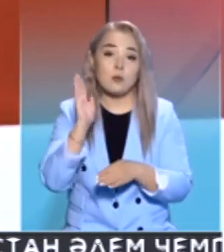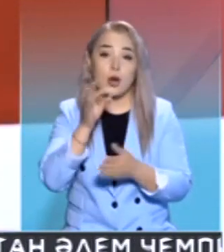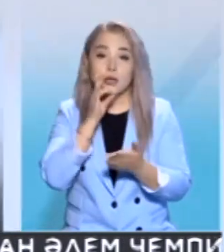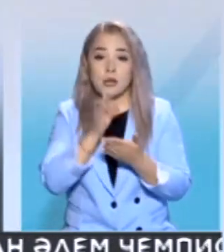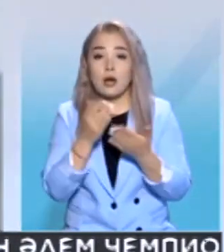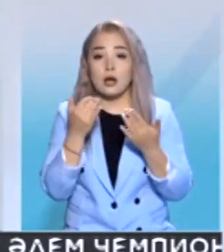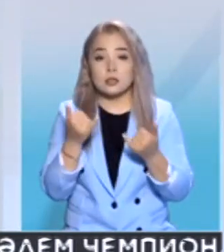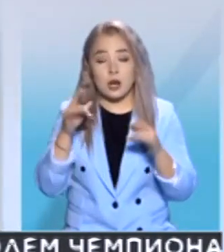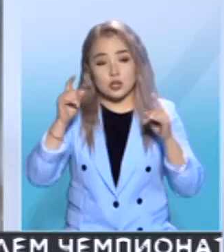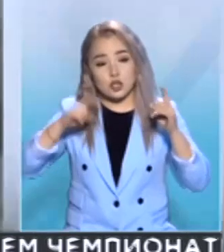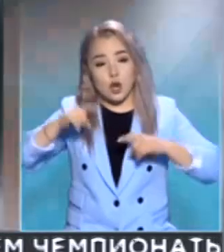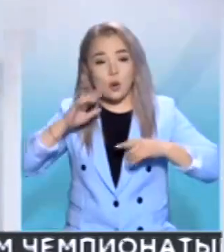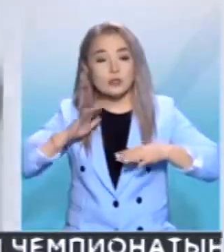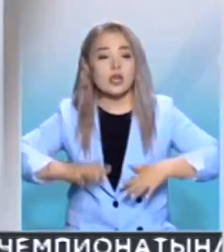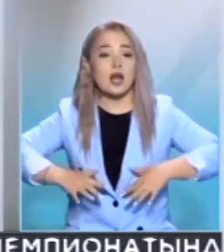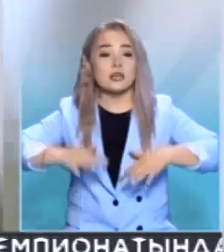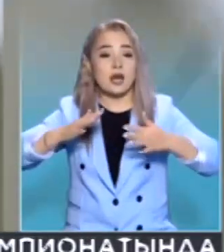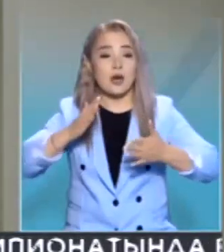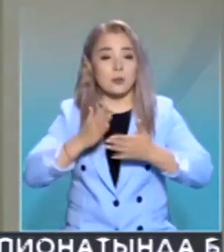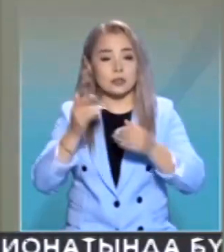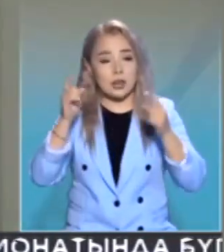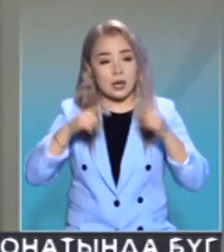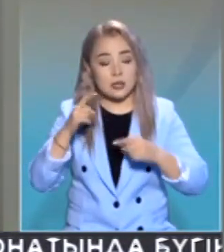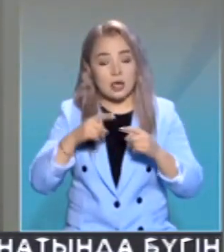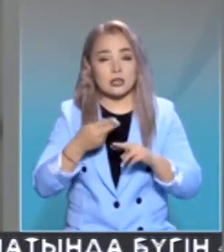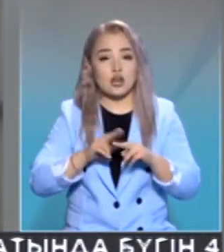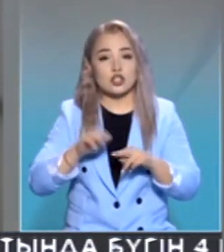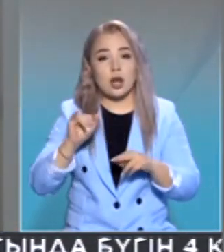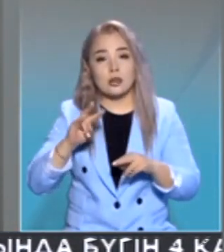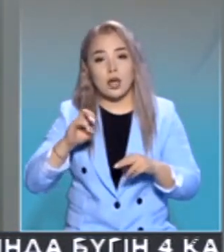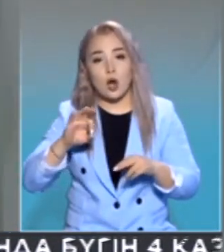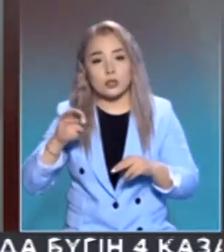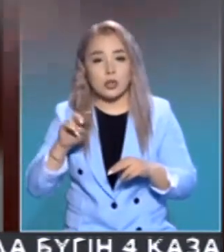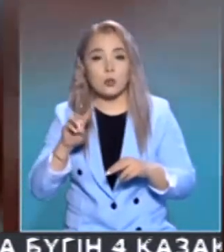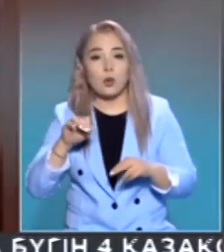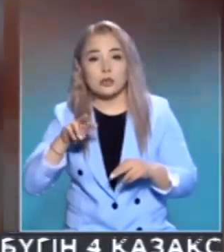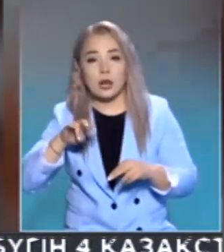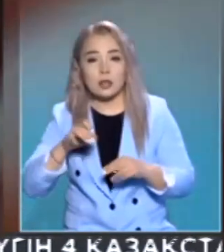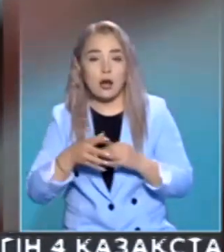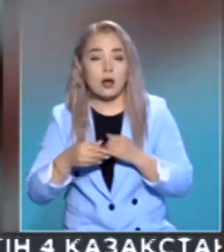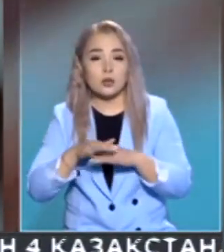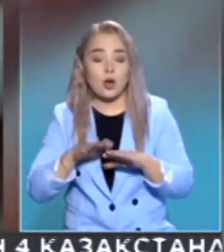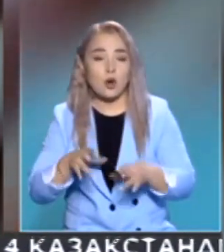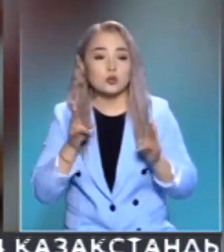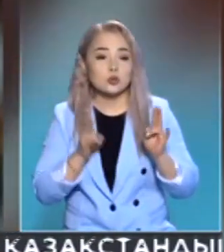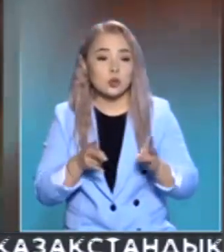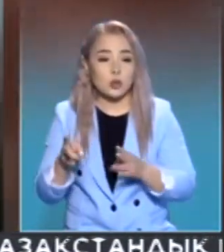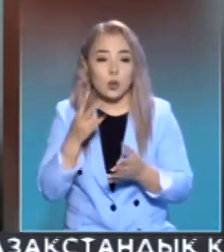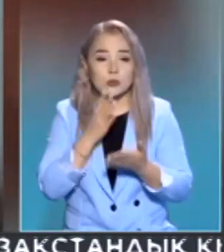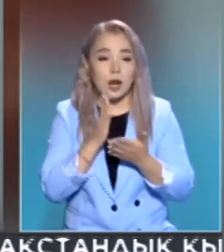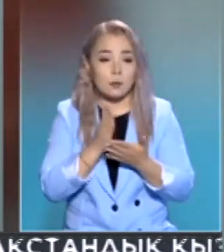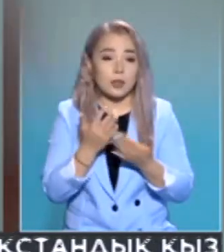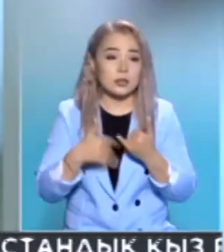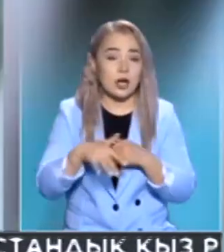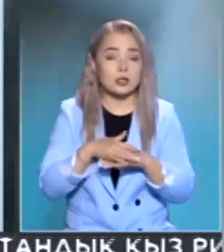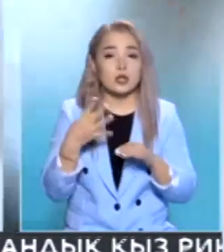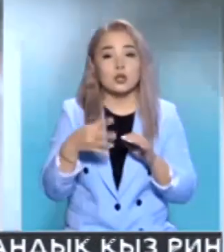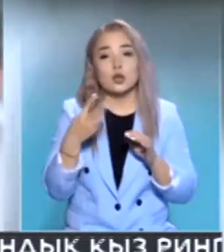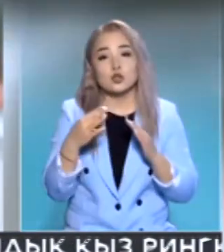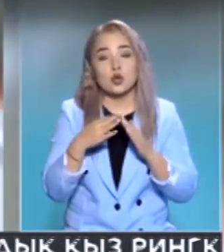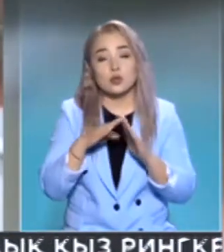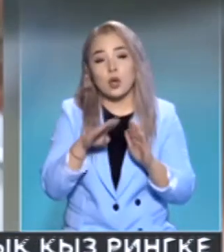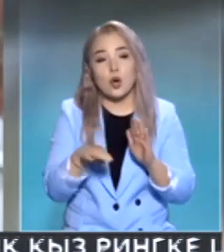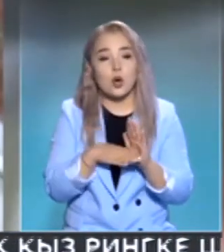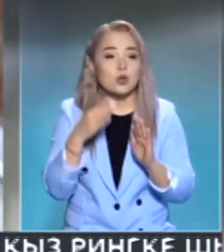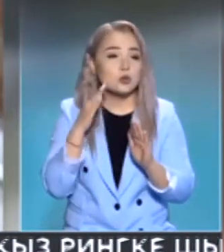Айта кетейік, толасы жауған нөсер жауыннан әсіресе Жаңаөзен қаласы мен Мұнайлы ауданының тұрғындары зардап шекті. Барлығы 43 үйді су